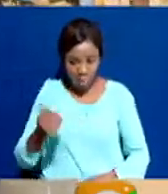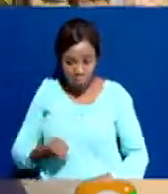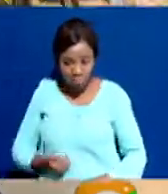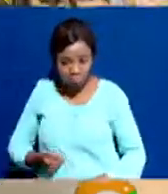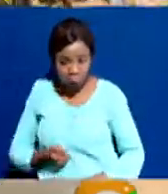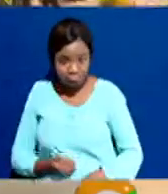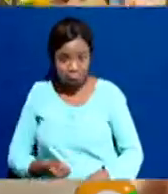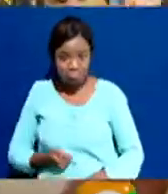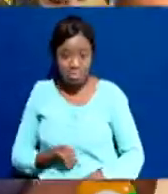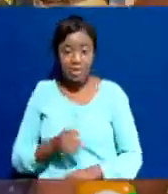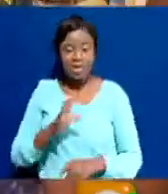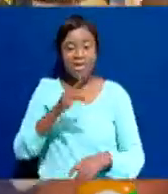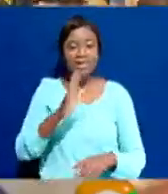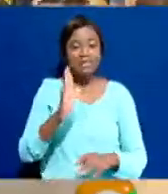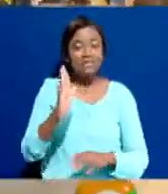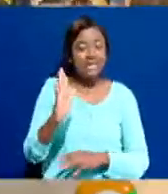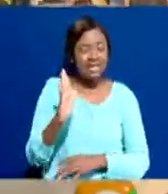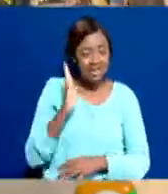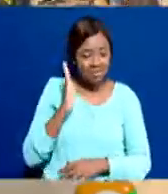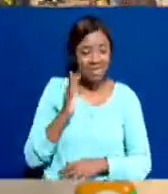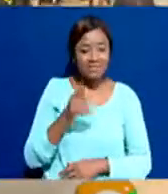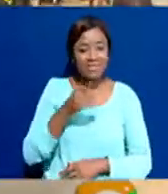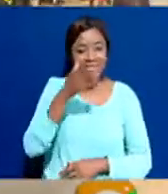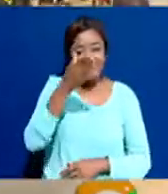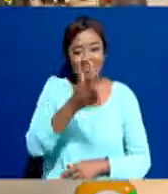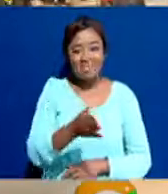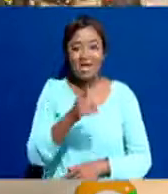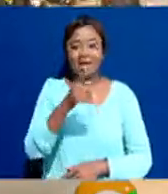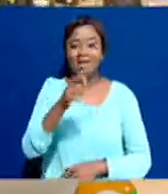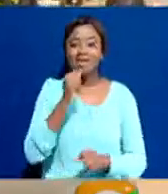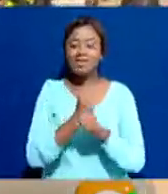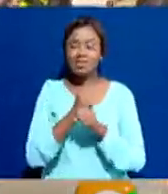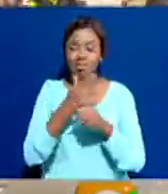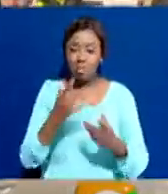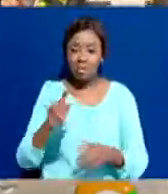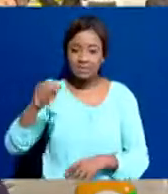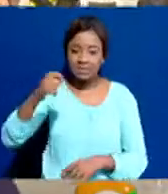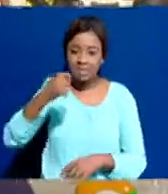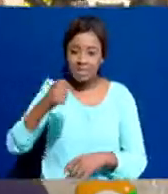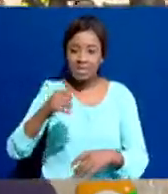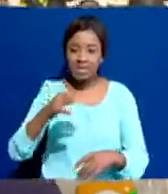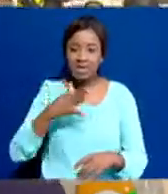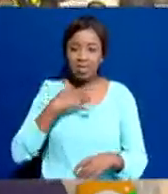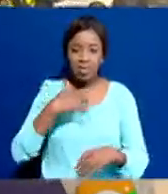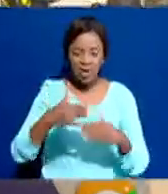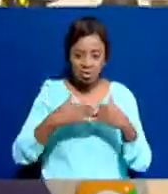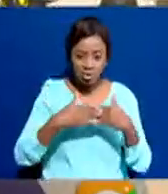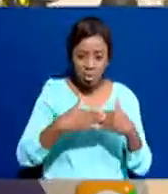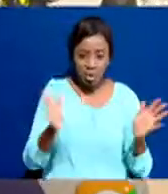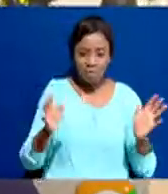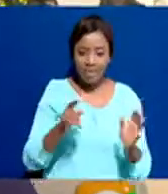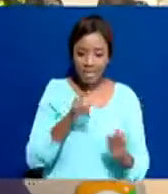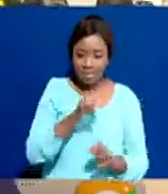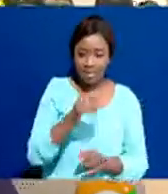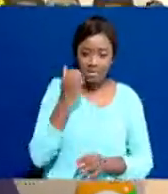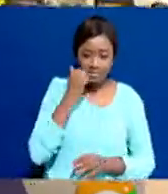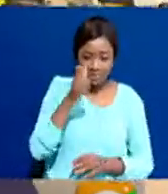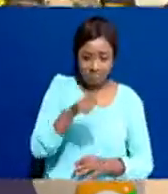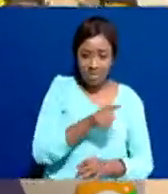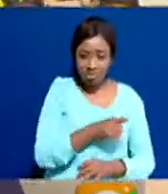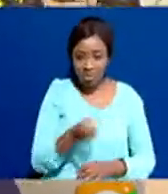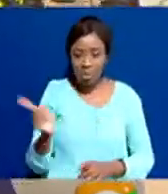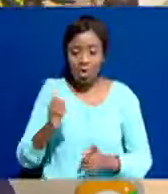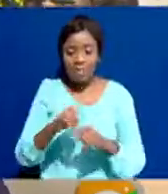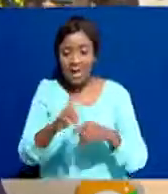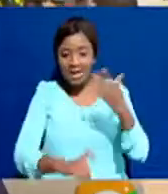ultrasound soja penye alikuwa yeye alichukua funguo na afungulie mgonjwa wetu, lakini kifuli